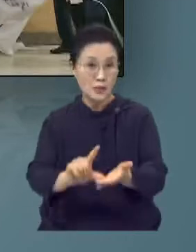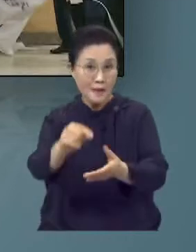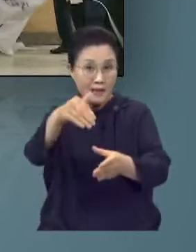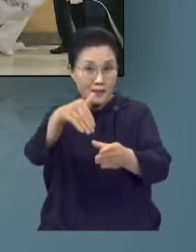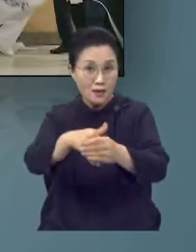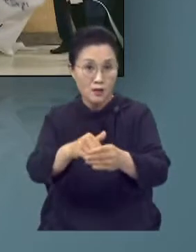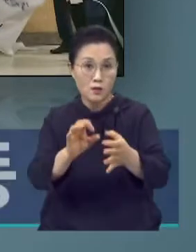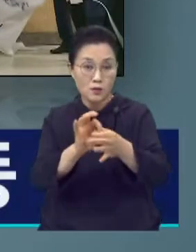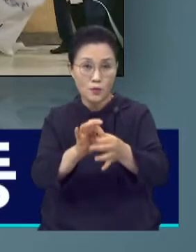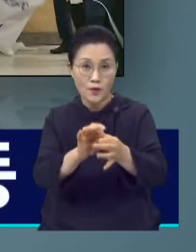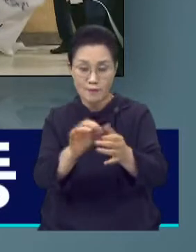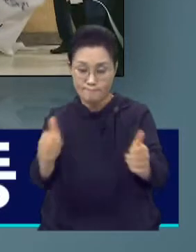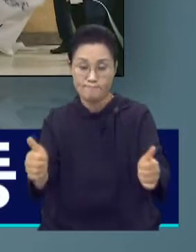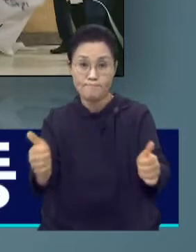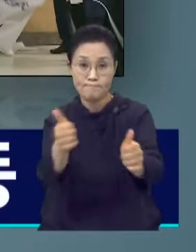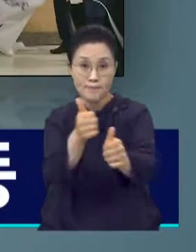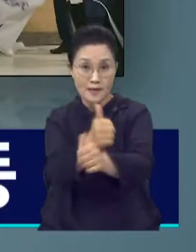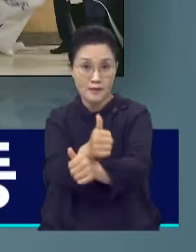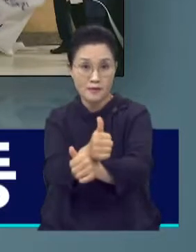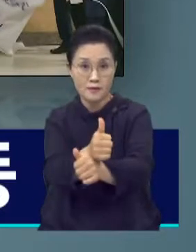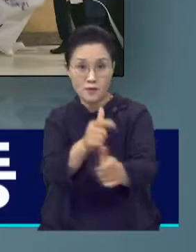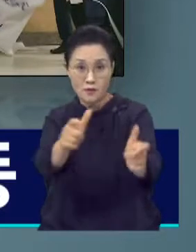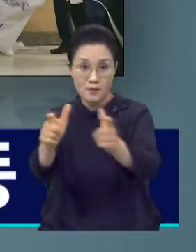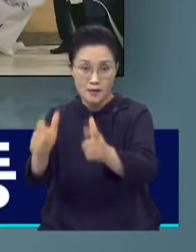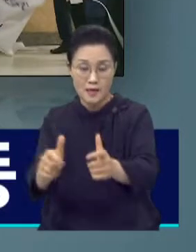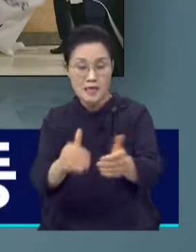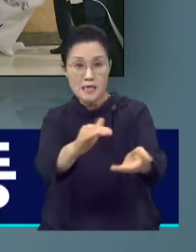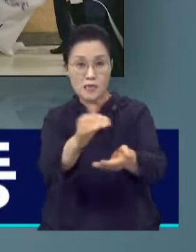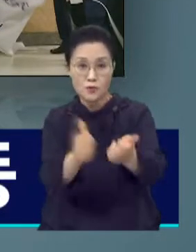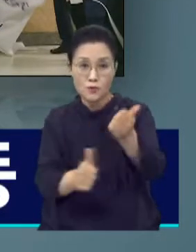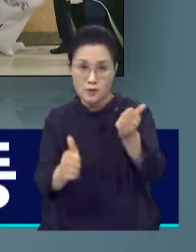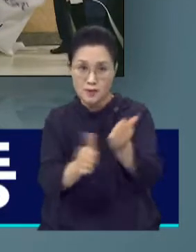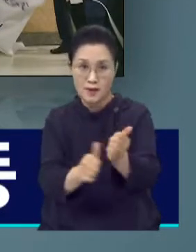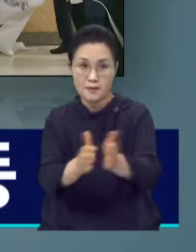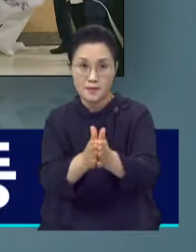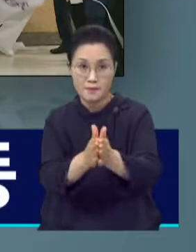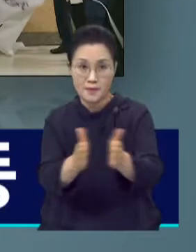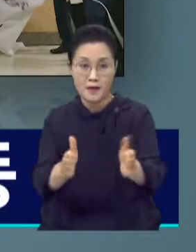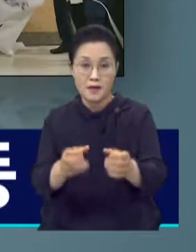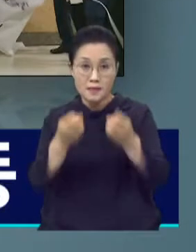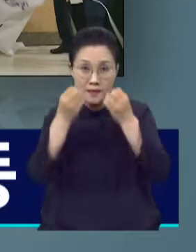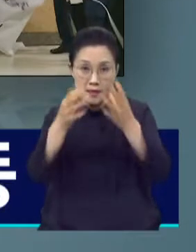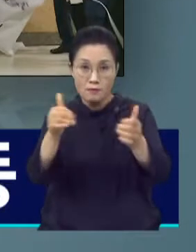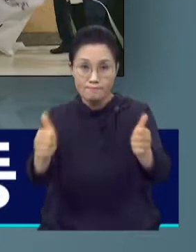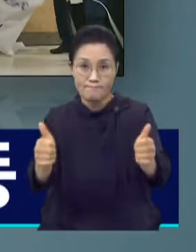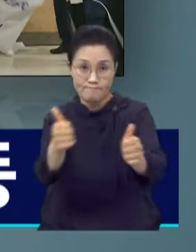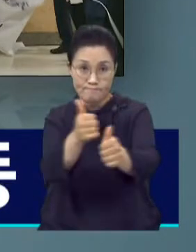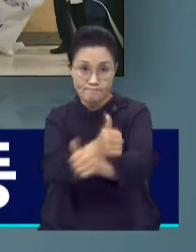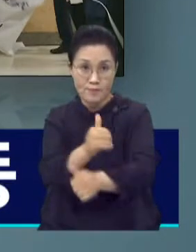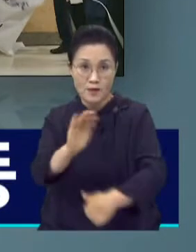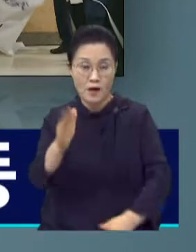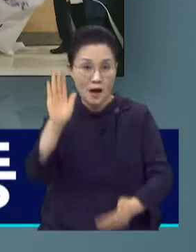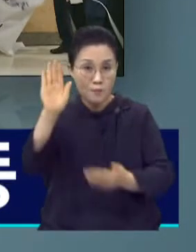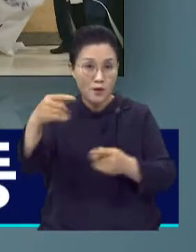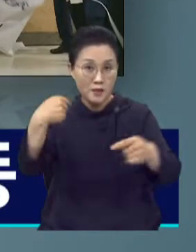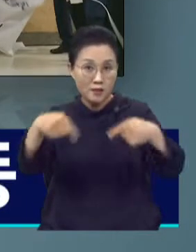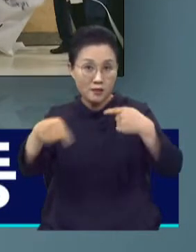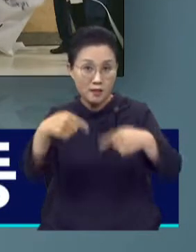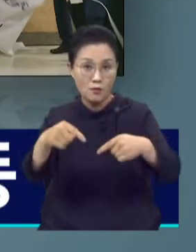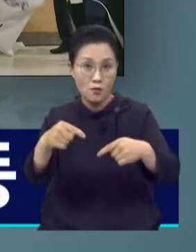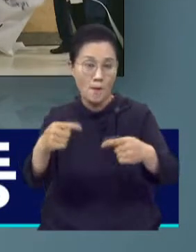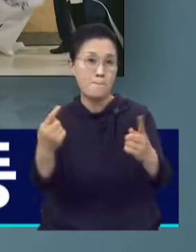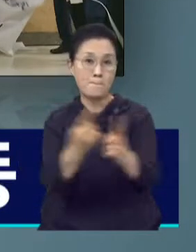6.1 지방선거를 통해 수정이 교체된 각 지자체 인수위가 본격 가동했습니다. 새로운 지자체장의 탄생과 함께 앞으로 정책 기조도